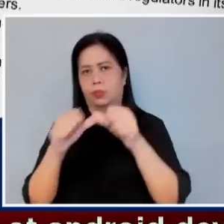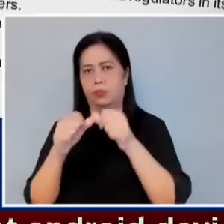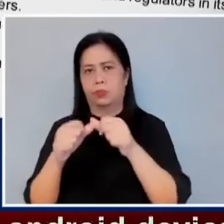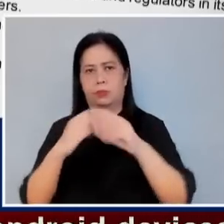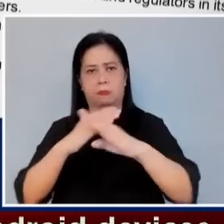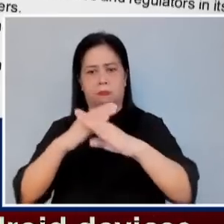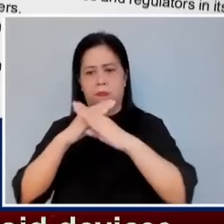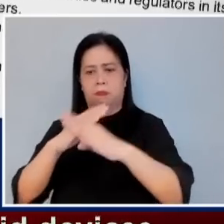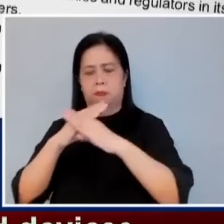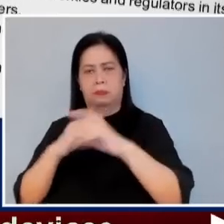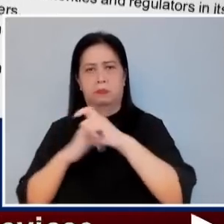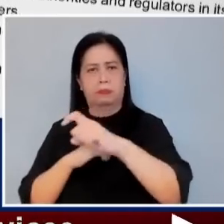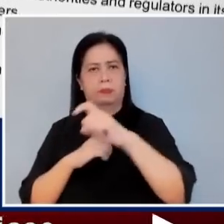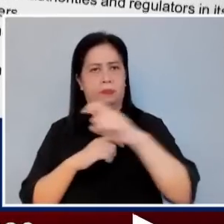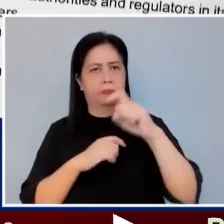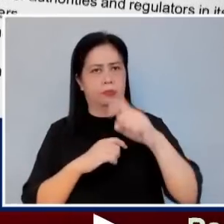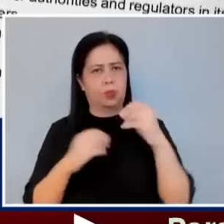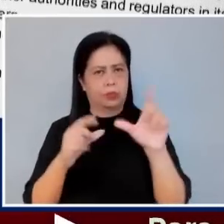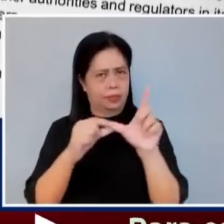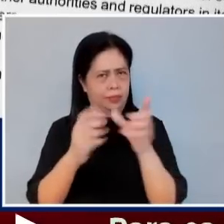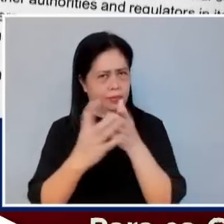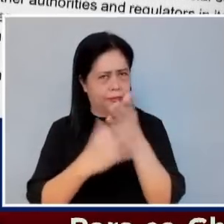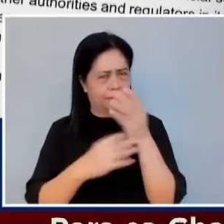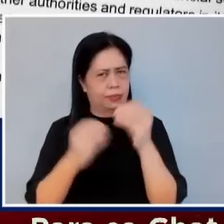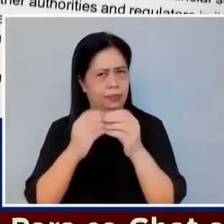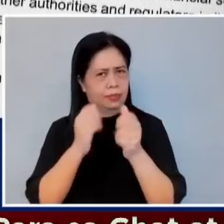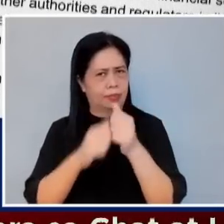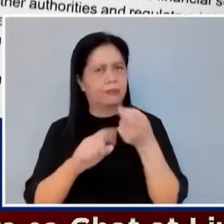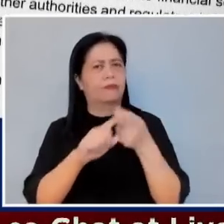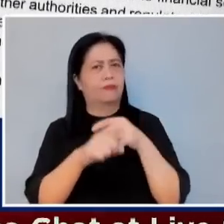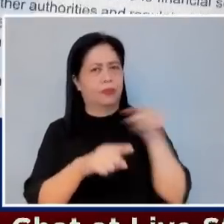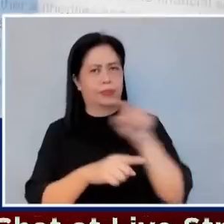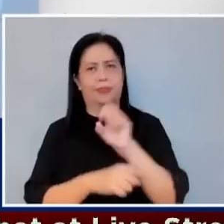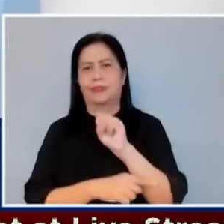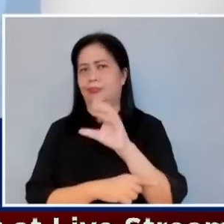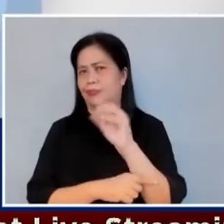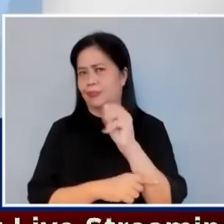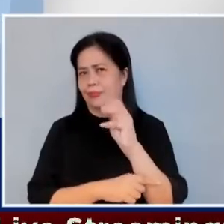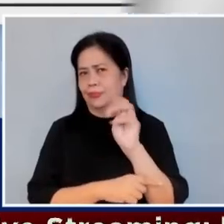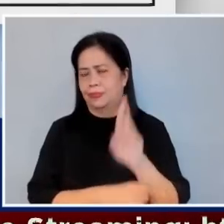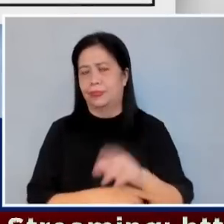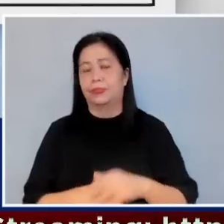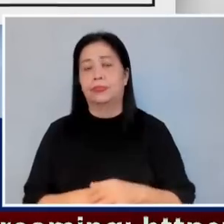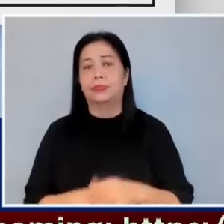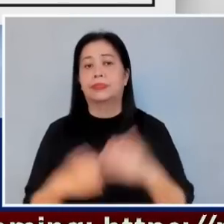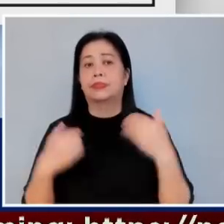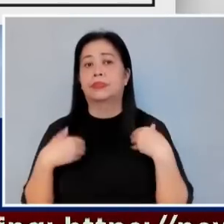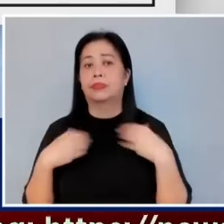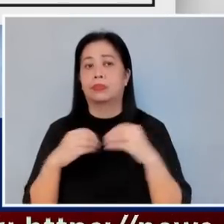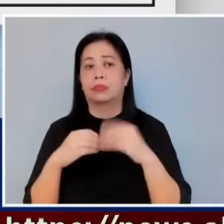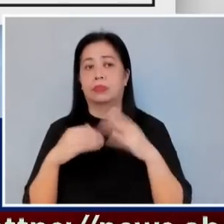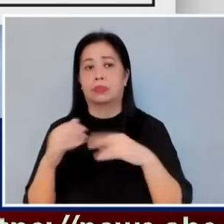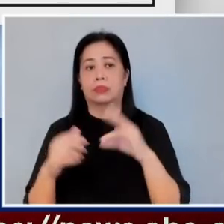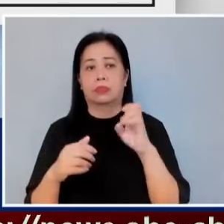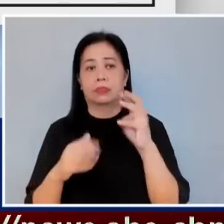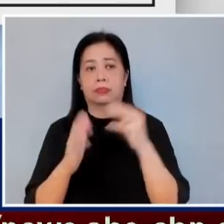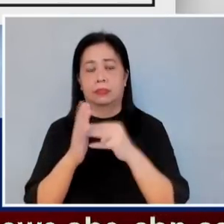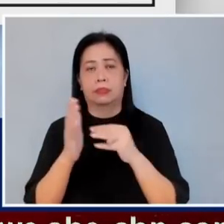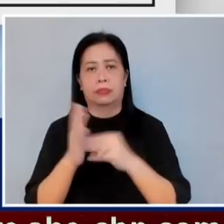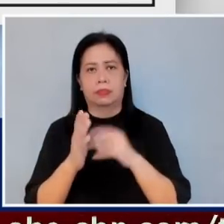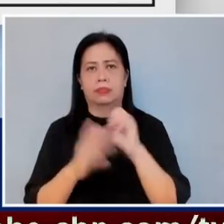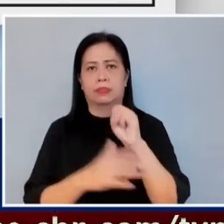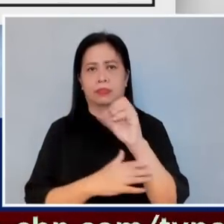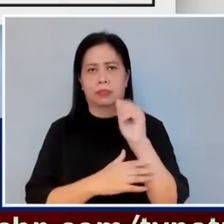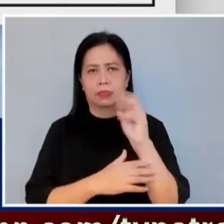sa text messages na may link na kadalasang galing sa mga scammer. Mayroon ng mahigit 700 million scam at